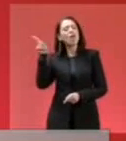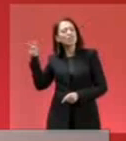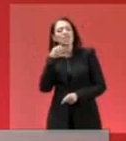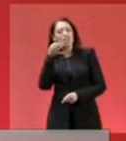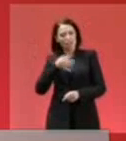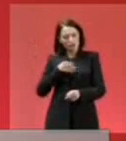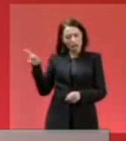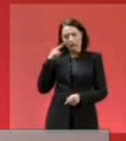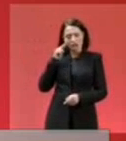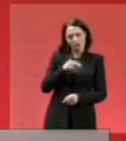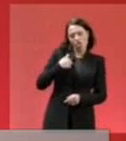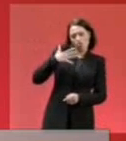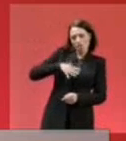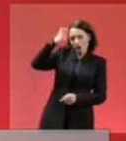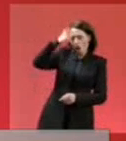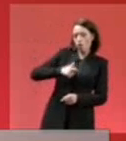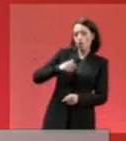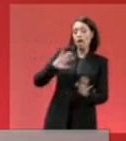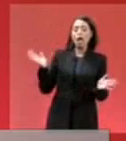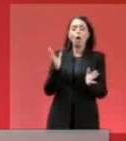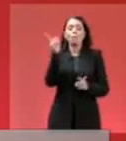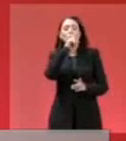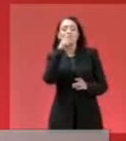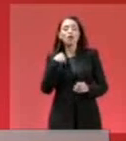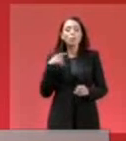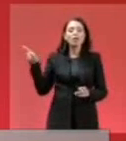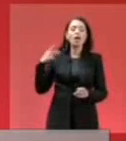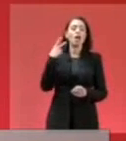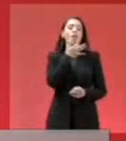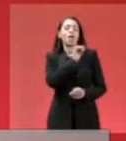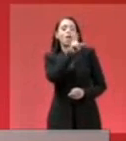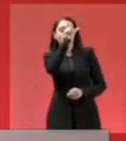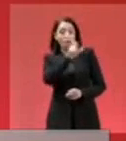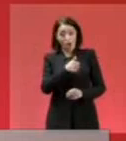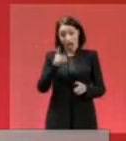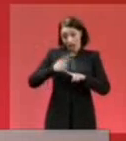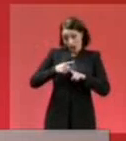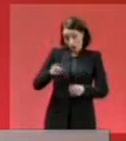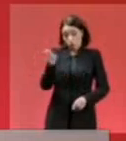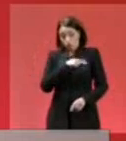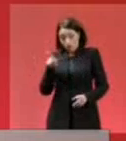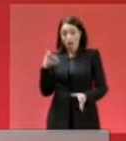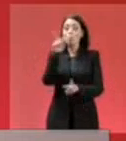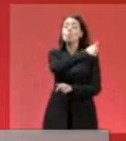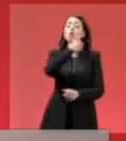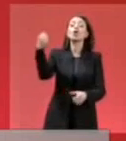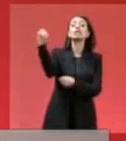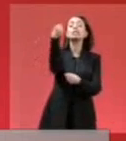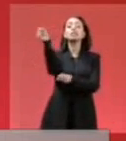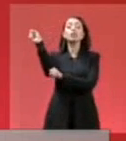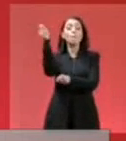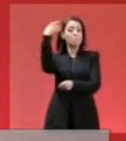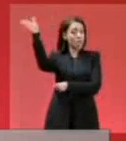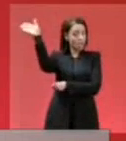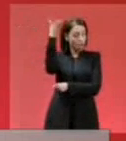να μας αποδείξουν ότι δήθεν πατριωτισμός είναι να κρατάς την ελληνική σημαία δίπλα